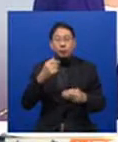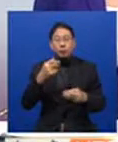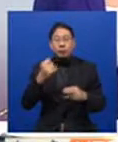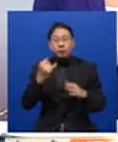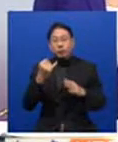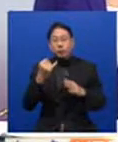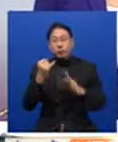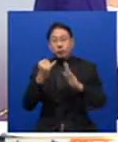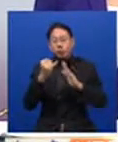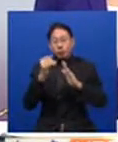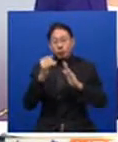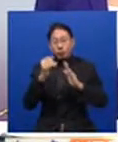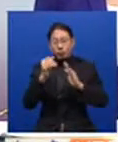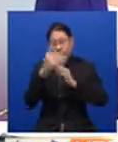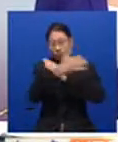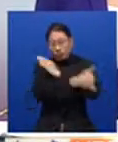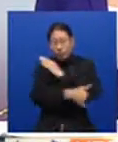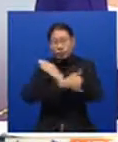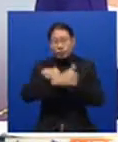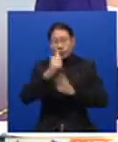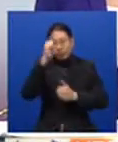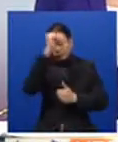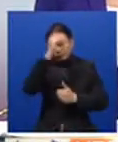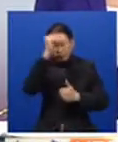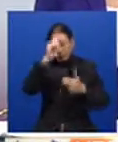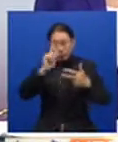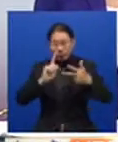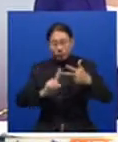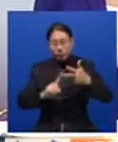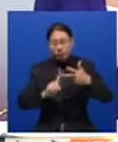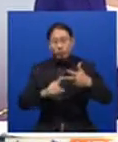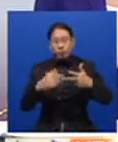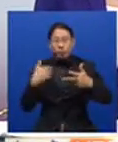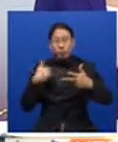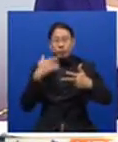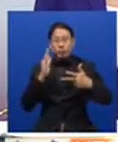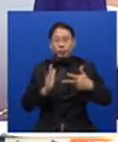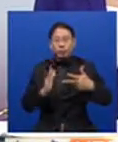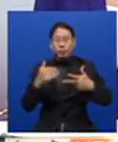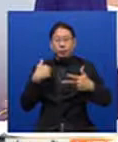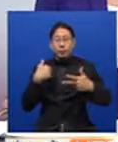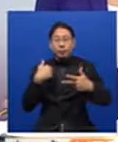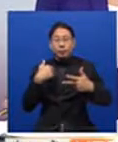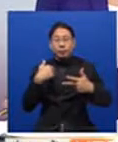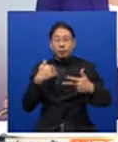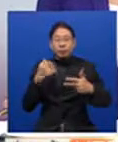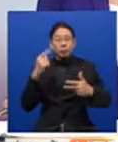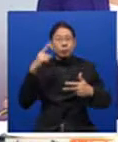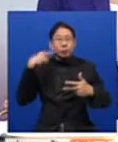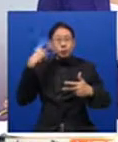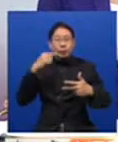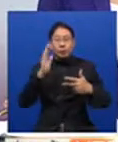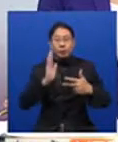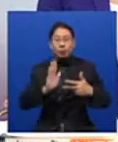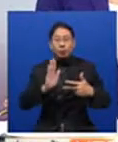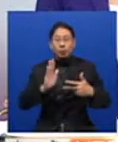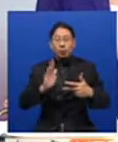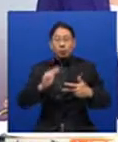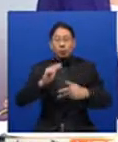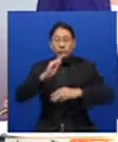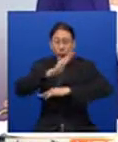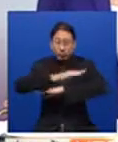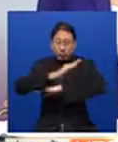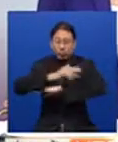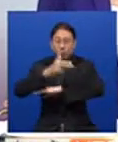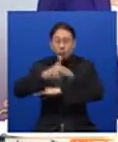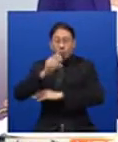สตรีเหล็กแห่งอินเดียด้วยส่วนอันดับ 3นะคะก็เป็นชื่อของคุณโอปราวินซ์ฟรีสตรีผู้ส่งอิทธิพลของวงการสื่อที่สุด